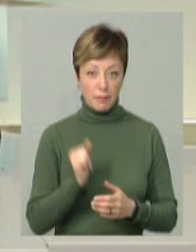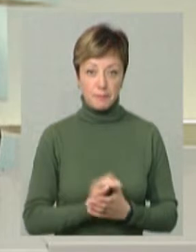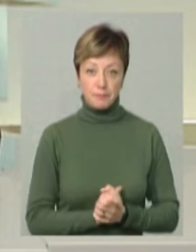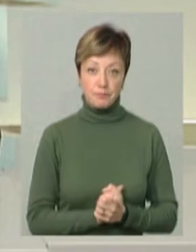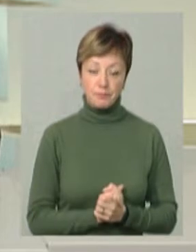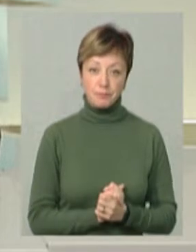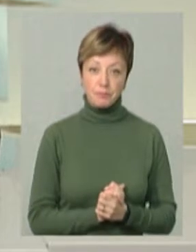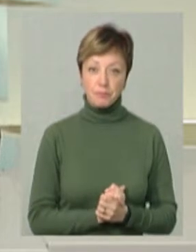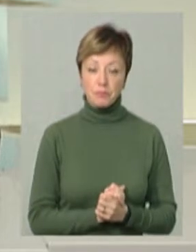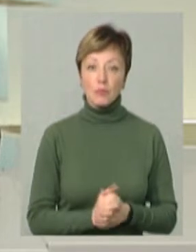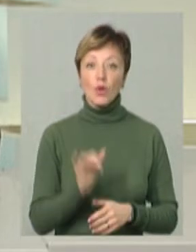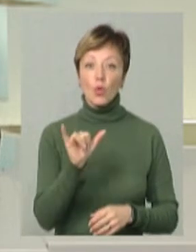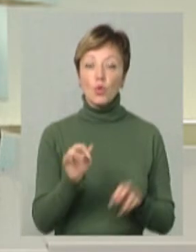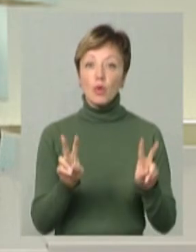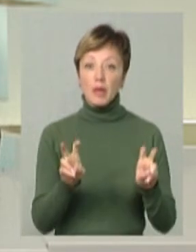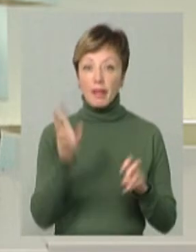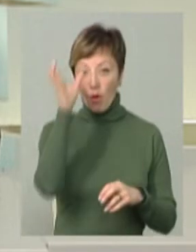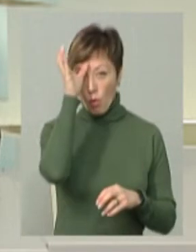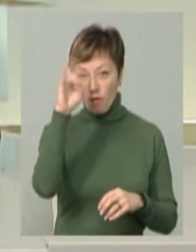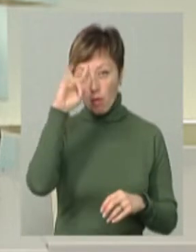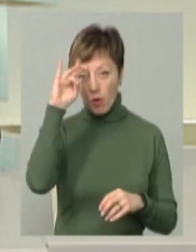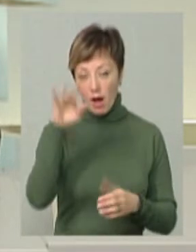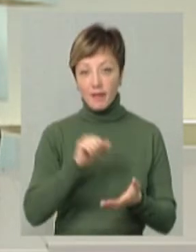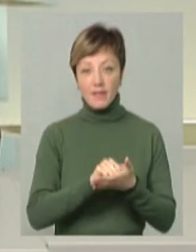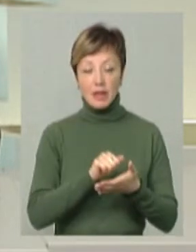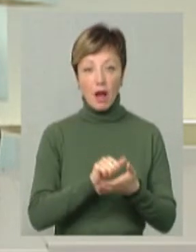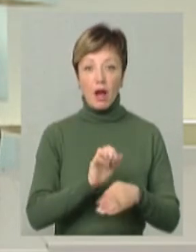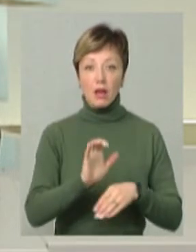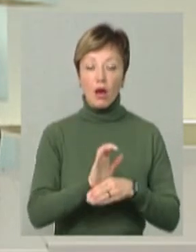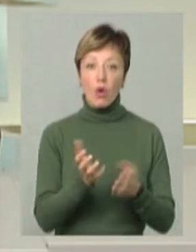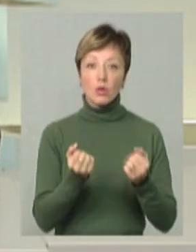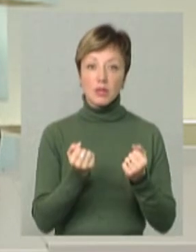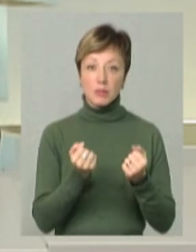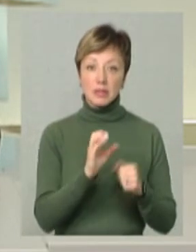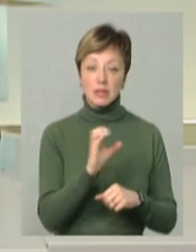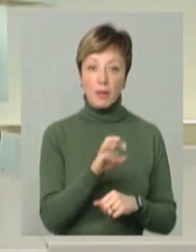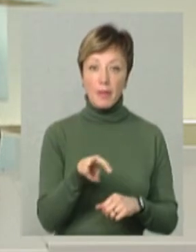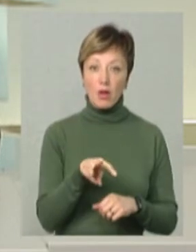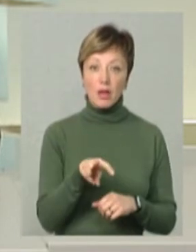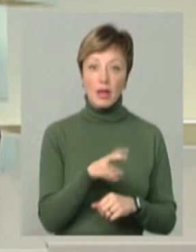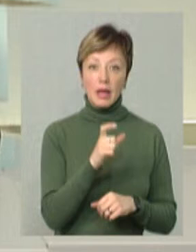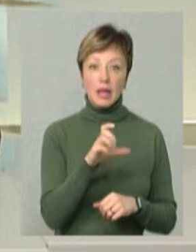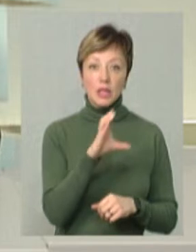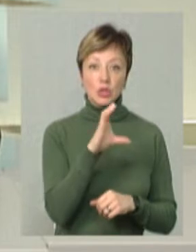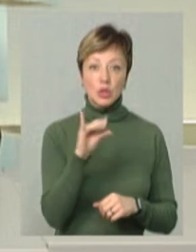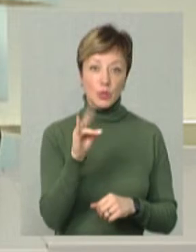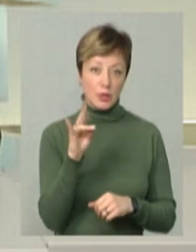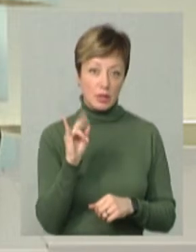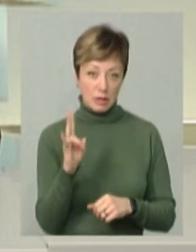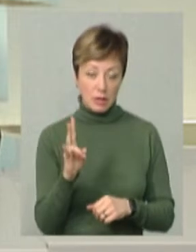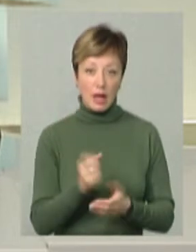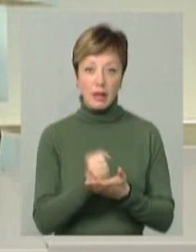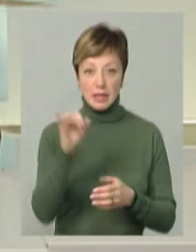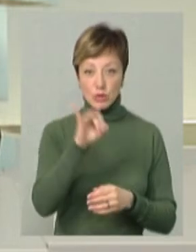Шевченка. У номінації «Науково-популярне видання» отримав Сергій Миколаєвич Єсюнін, та